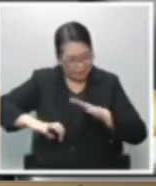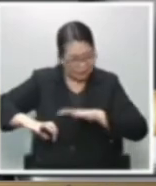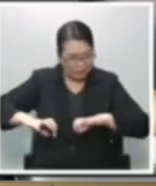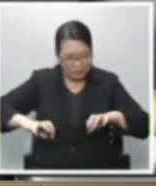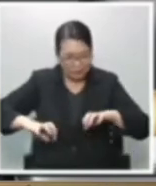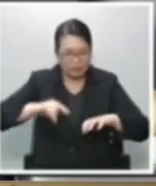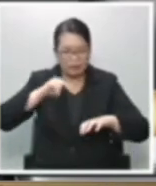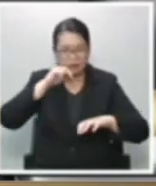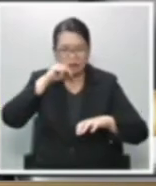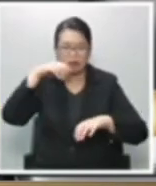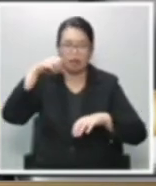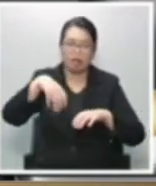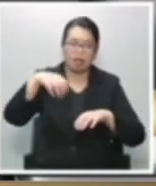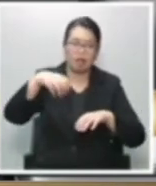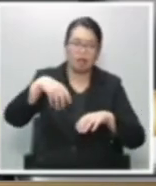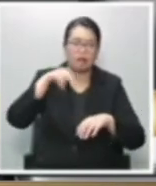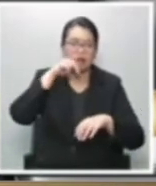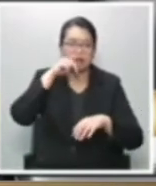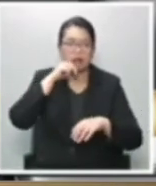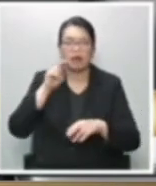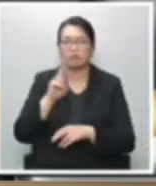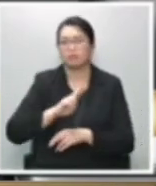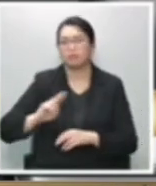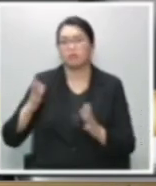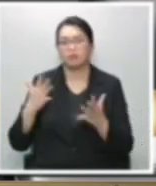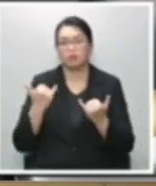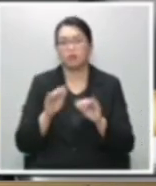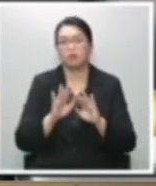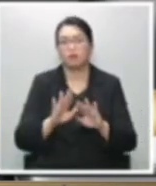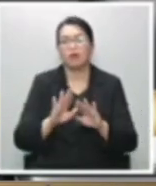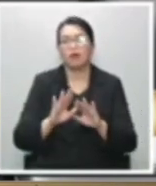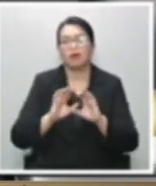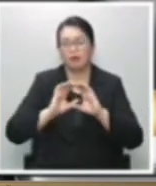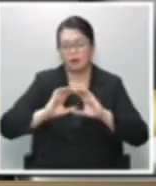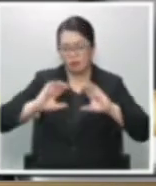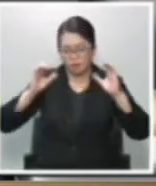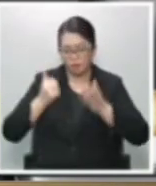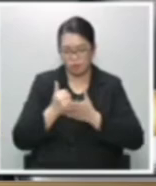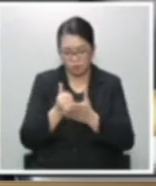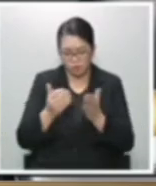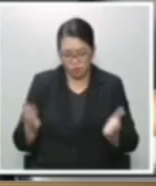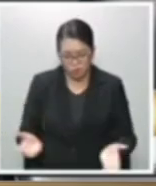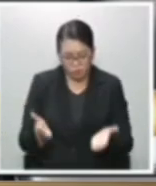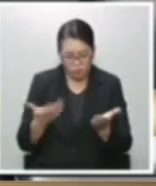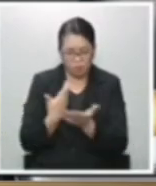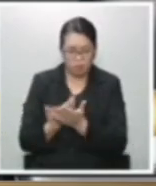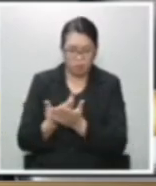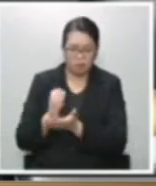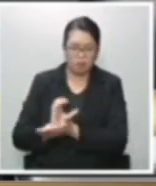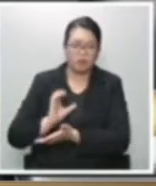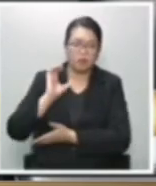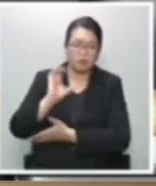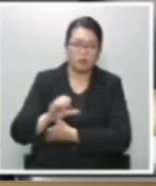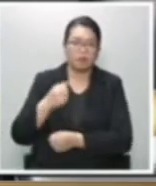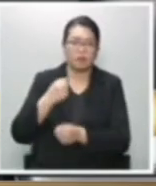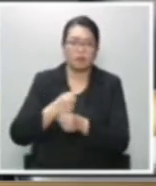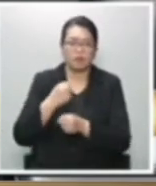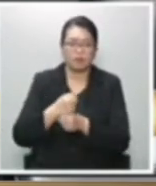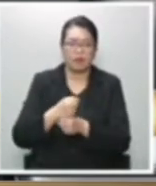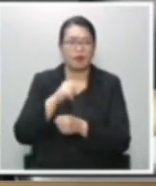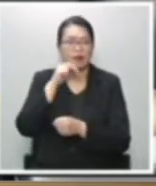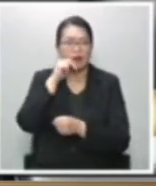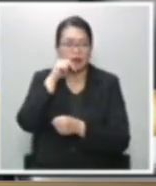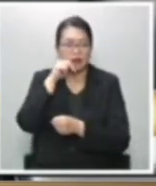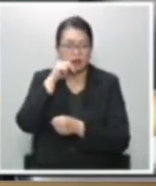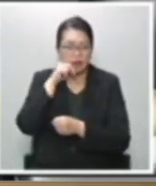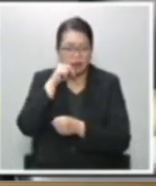ช้ในชุมชนแล้วครับกระผมจึงขอฝากไปยังรัฐบาลได้โปรดช่วยส่งเสริมสนับสนุนถ่ายโอนงบประมาณหรือจัดทำแหล่งกักเก็บน้ำให้กับพี่น้